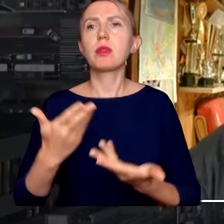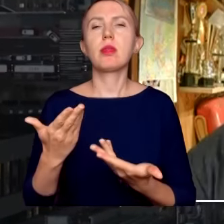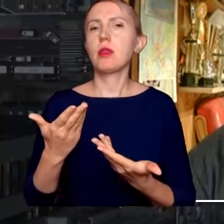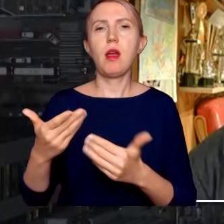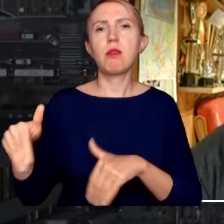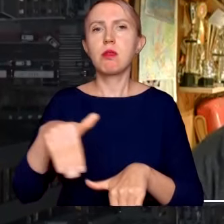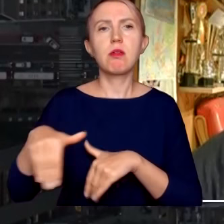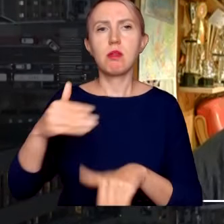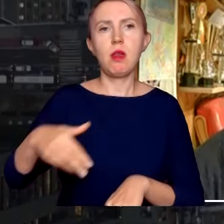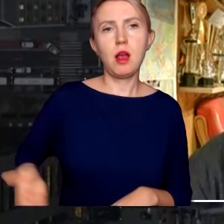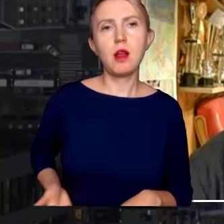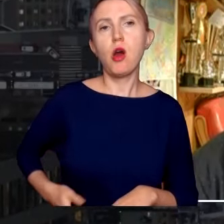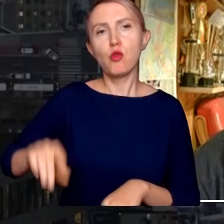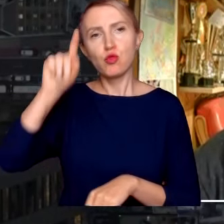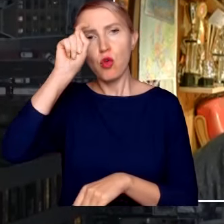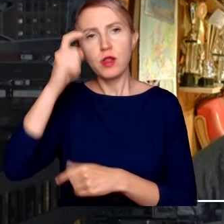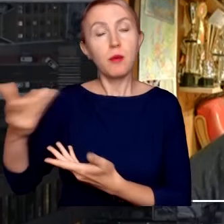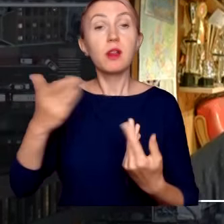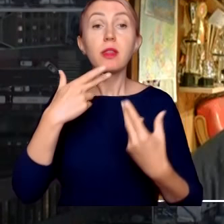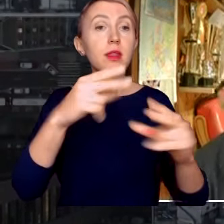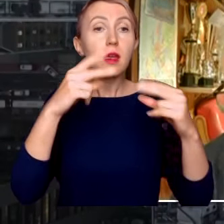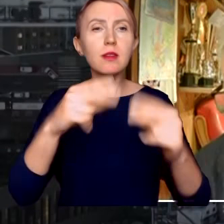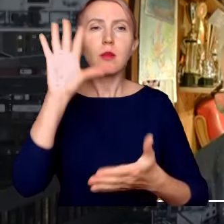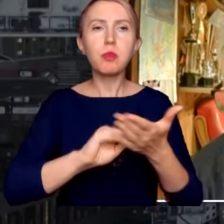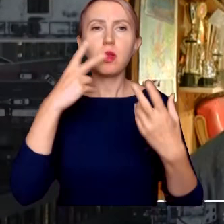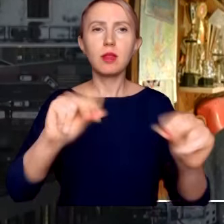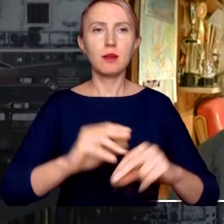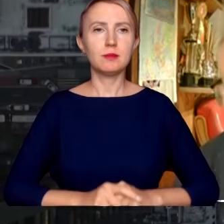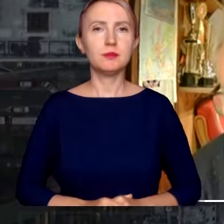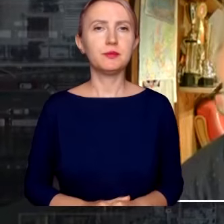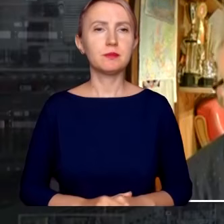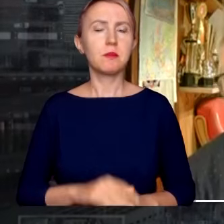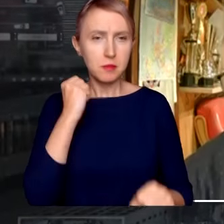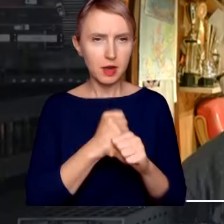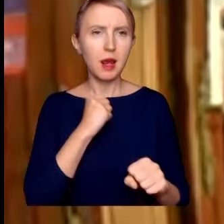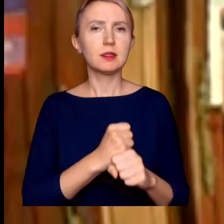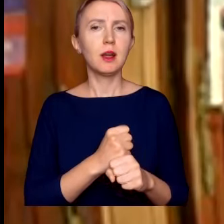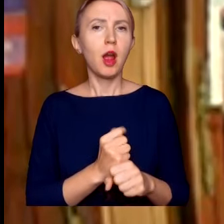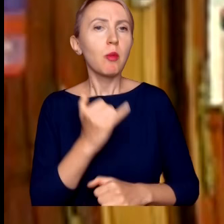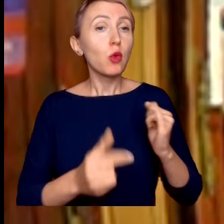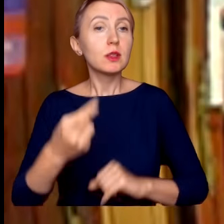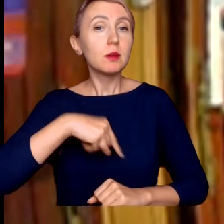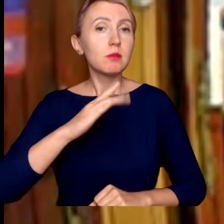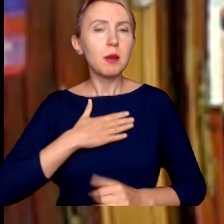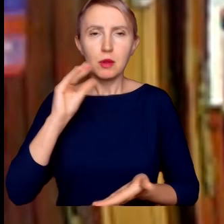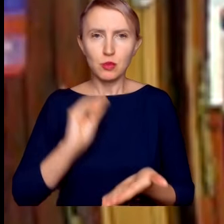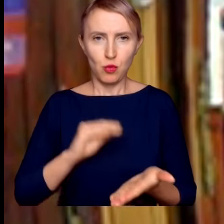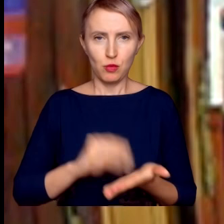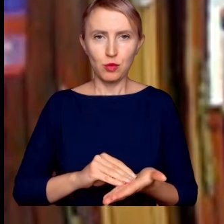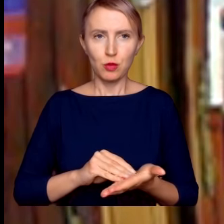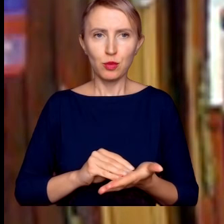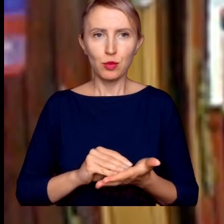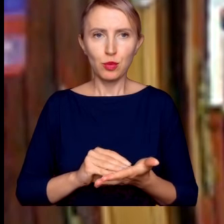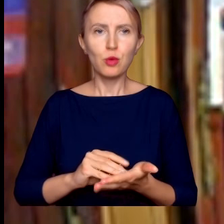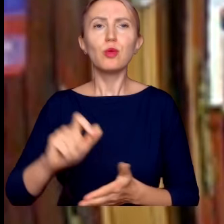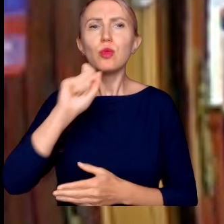politycznych, którzy nam Niemcy podeślą. Nie i jeszcze raz nie. Praca, bo jeżeli jesteśmy z doświadczenia po